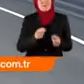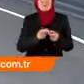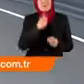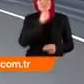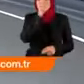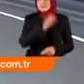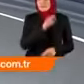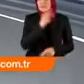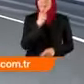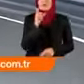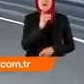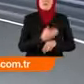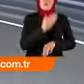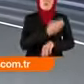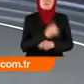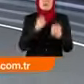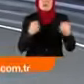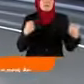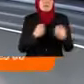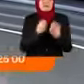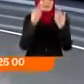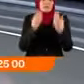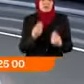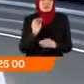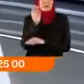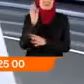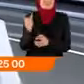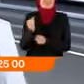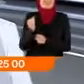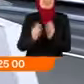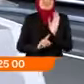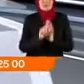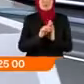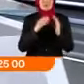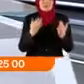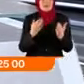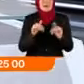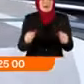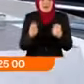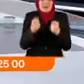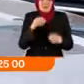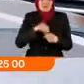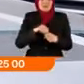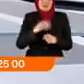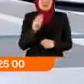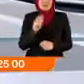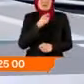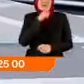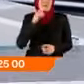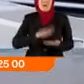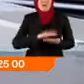Yavuz 2 ay önce bir trafik kazası geçirdi o hayata tutunmayı başardı ama aynı araçta olan en yakın arkadaşını kaybetti